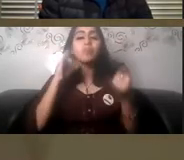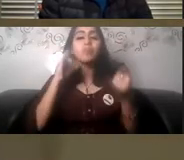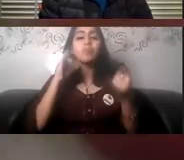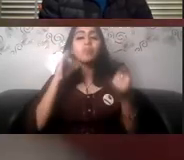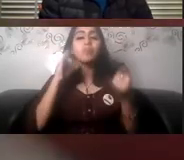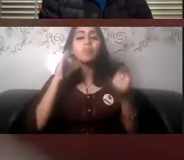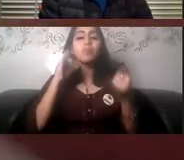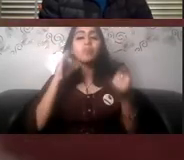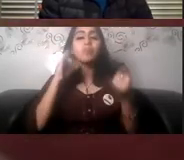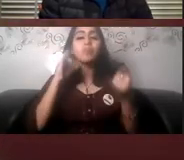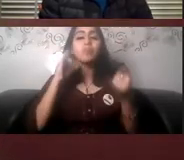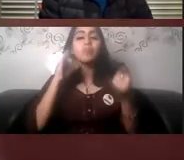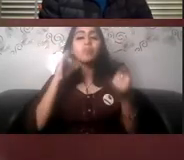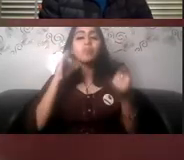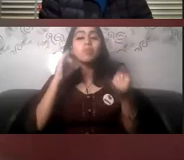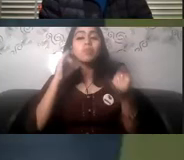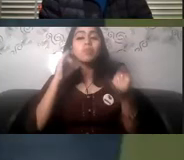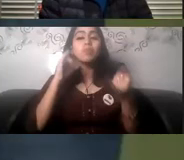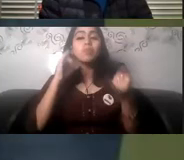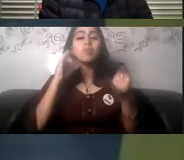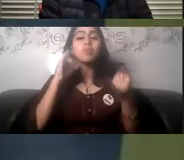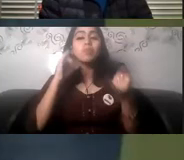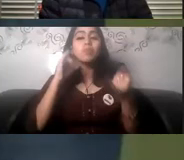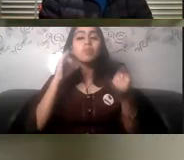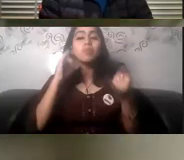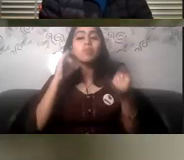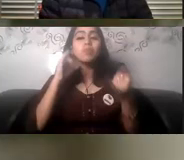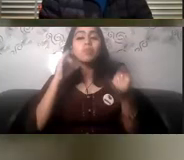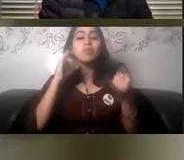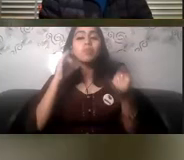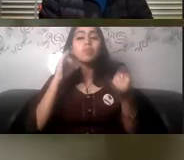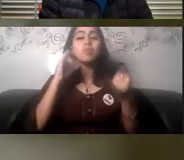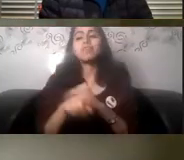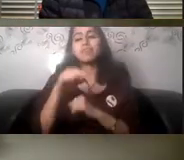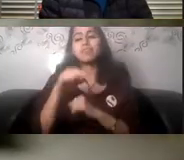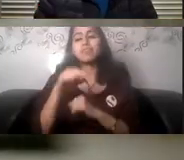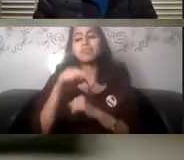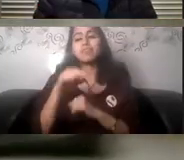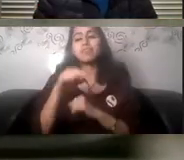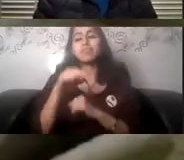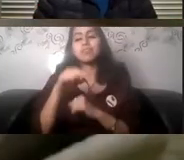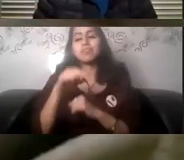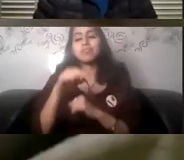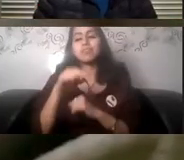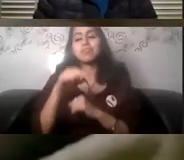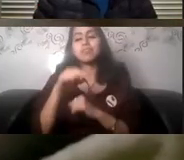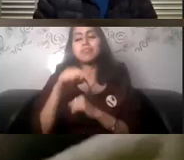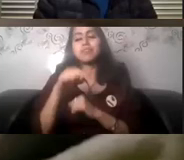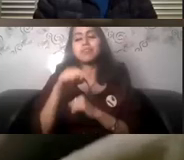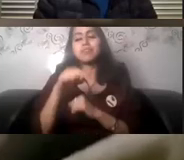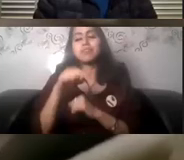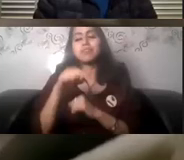टू एम्पावर पीपल विद डिसेबिलिटी विद डिग्निटी एंड इंटीग्रिटी। पिछले 12 सालों में 1000 से